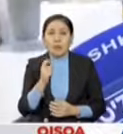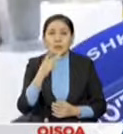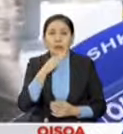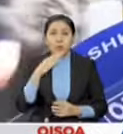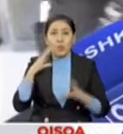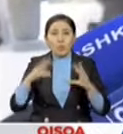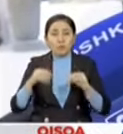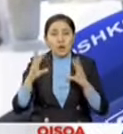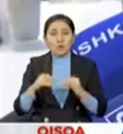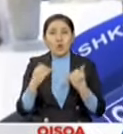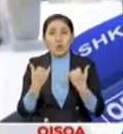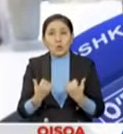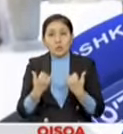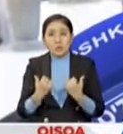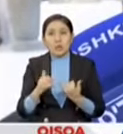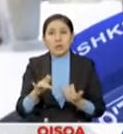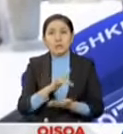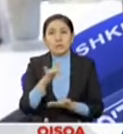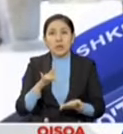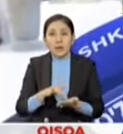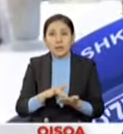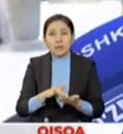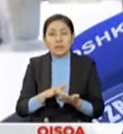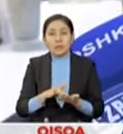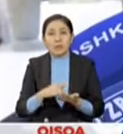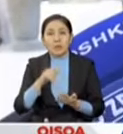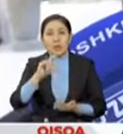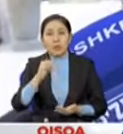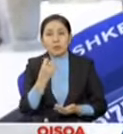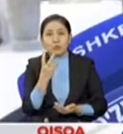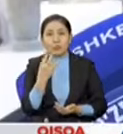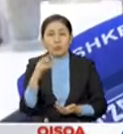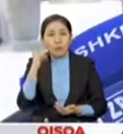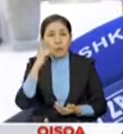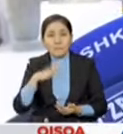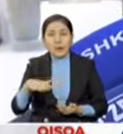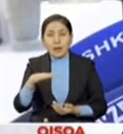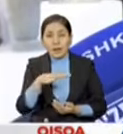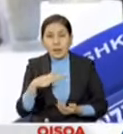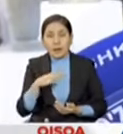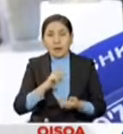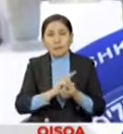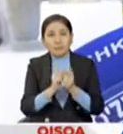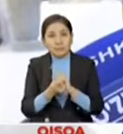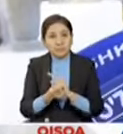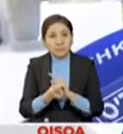o'chardi. Mana hozir shaharga o'tib, Xushnud mahalla bo'lib, salbalarimizni